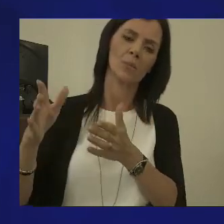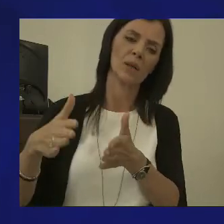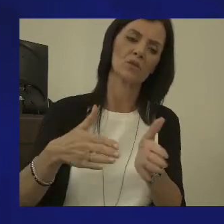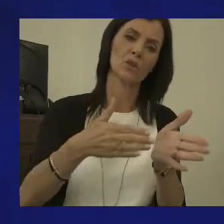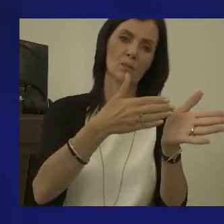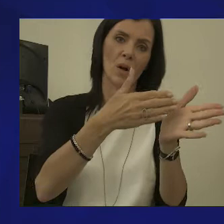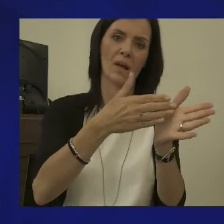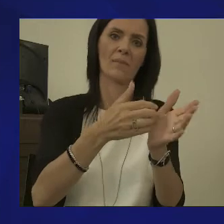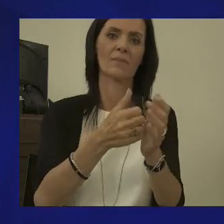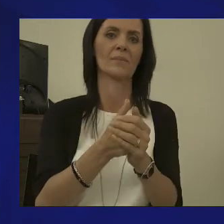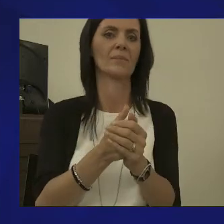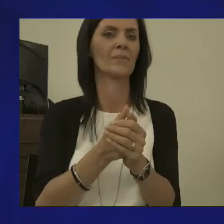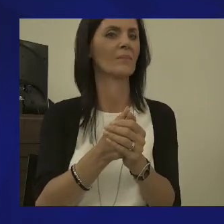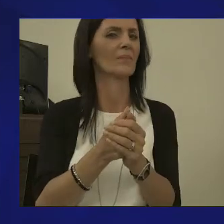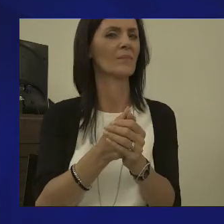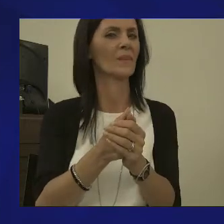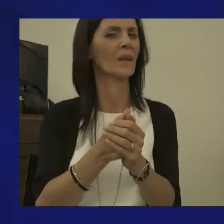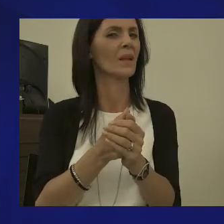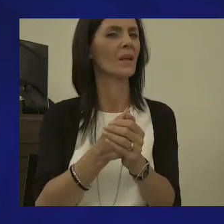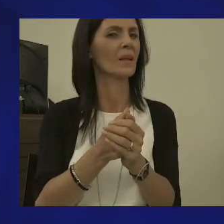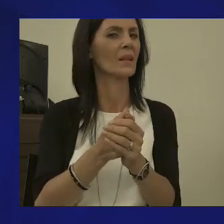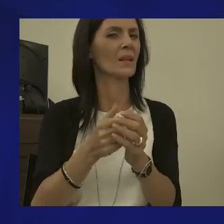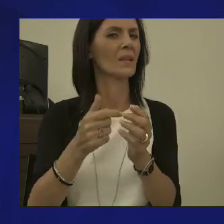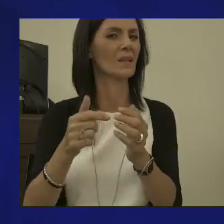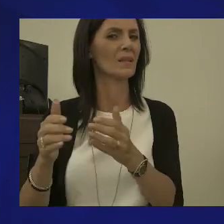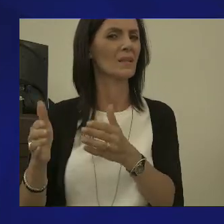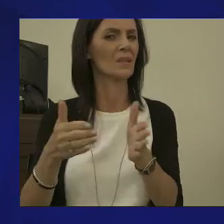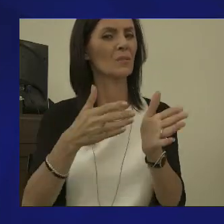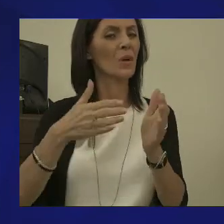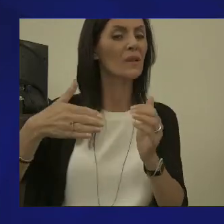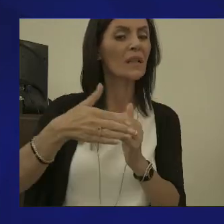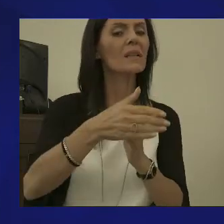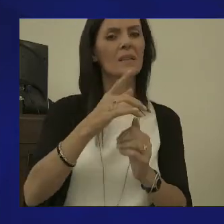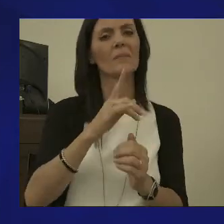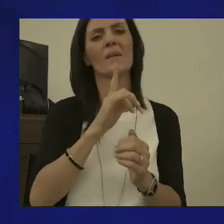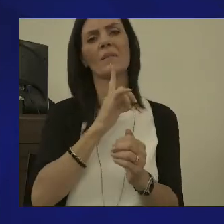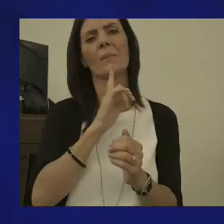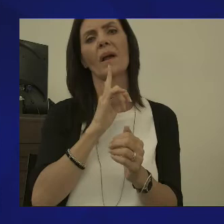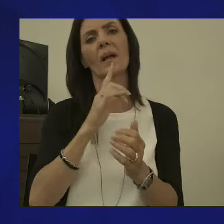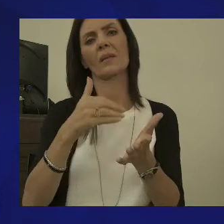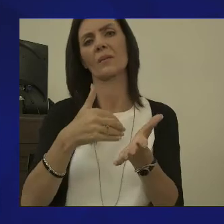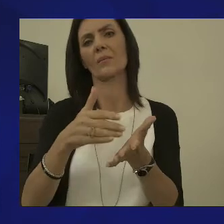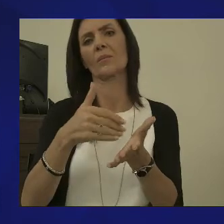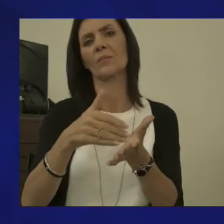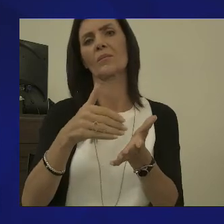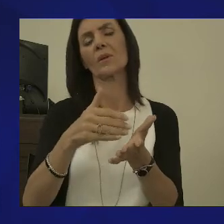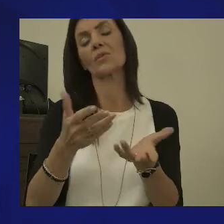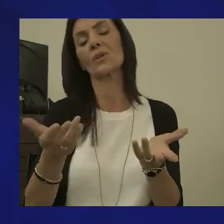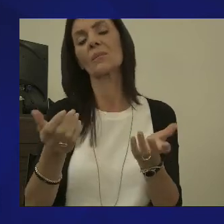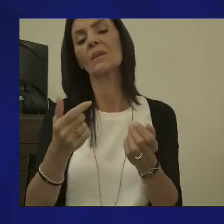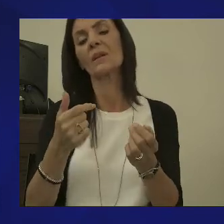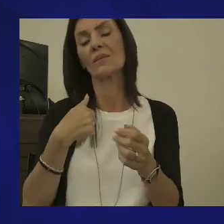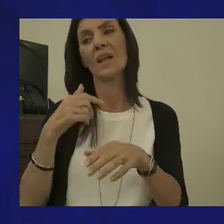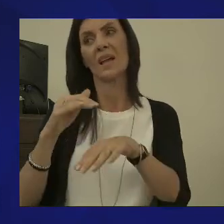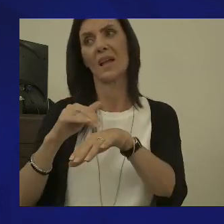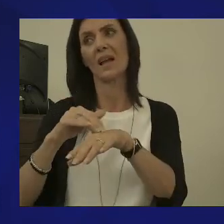שמונים שמאלה, נדמה לי זה וולפסון, לא זוכר. פונים שמאלה ונכנסים, אני חושב שמעט מאוד ממשיכים דווקא. לגבי